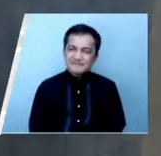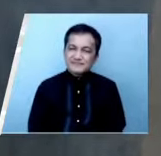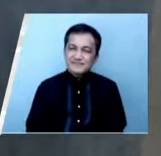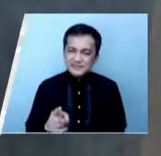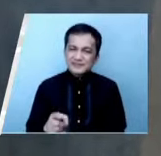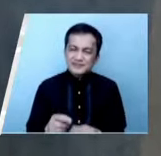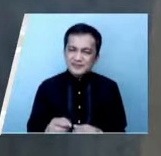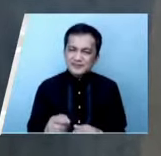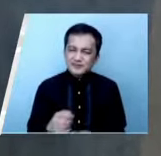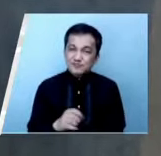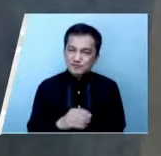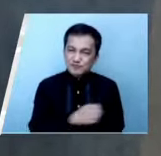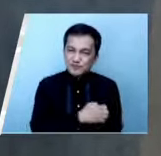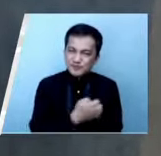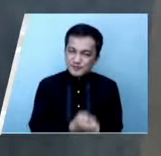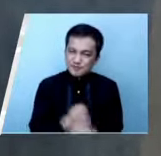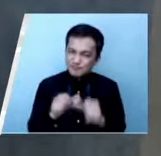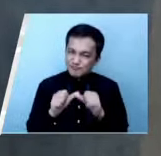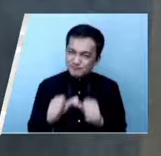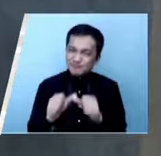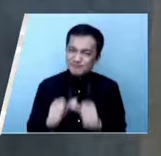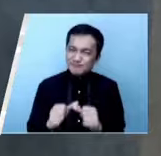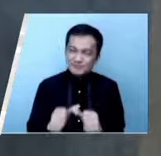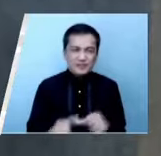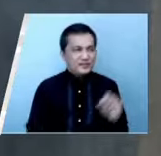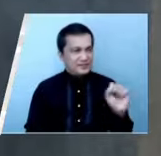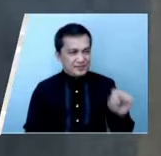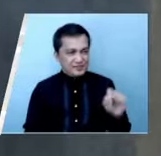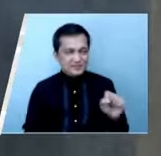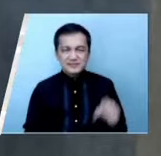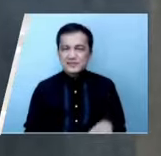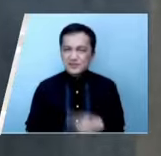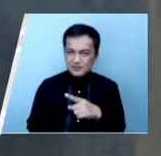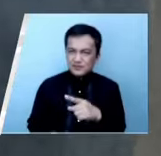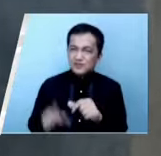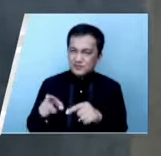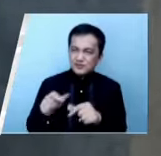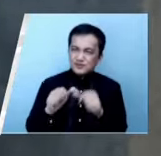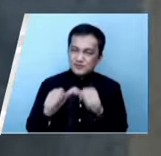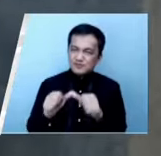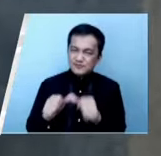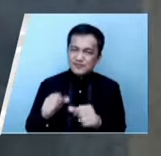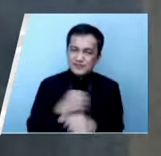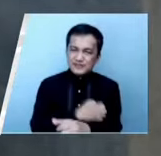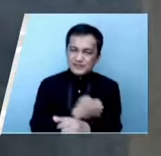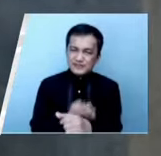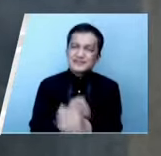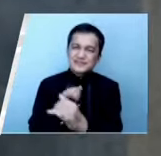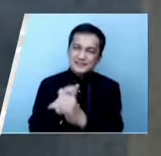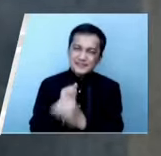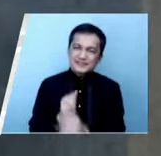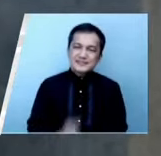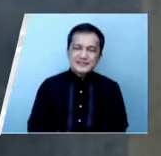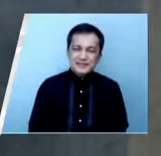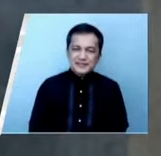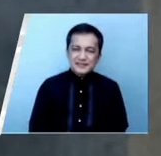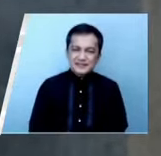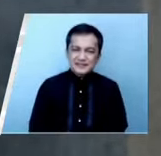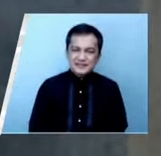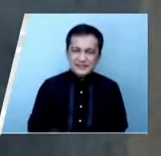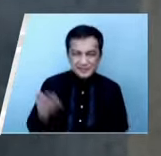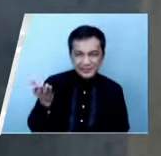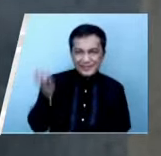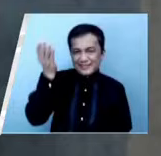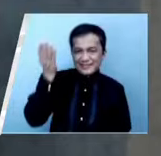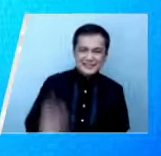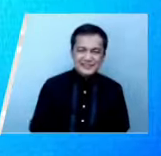energy, girl. Yes, kailangan. Hindi nawawalang energy ni Katulad Ann Curtis. Mo. Kailangan mo. Parate nandito sa taas. Okay,